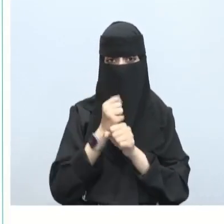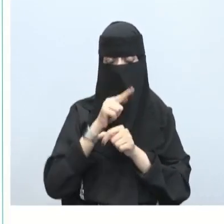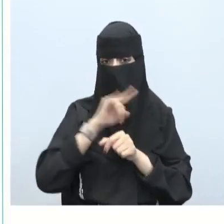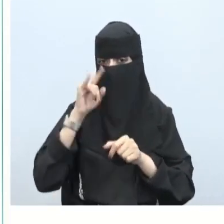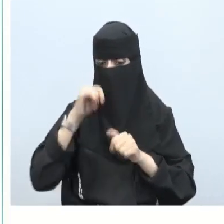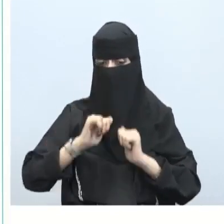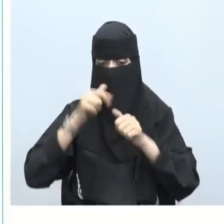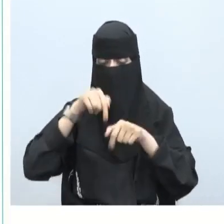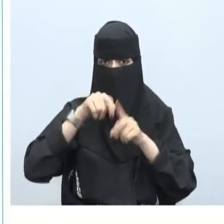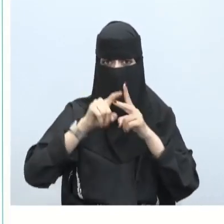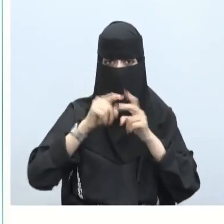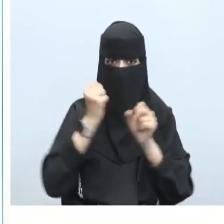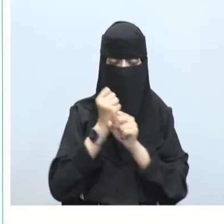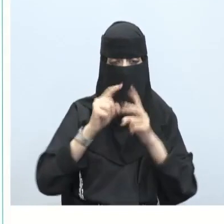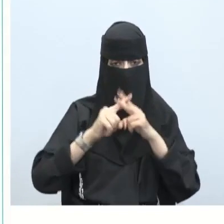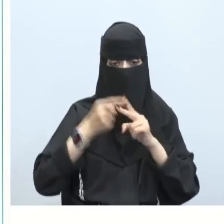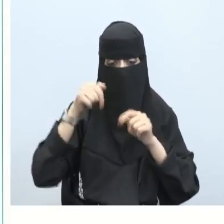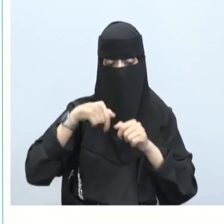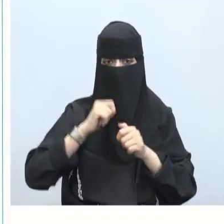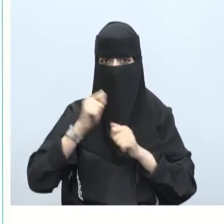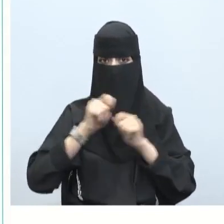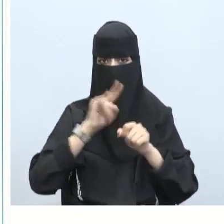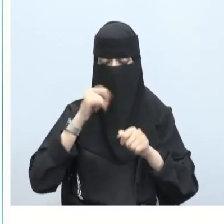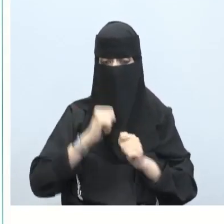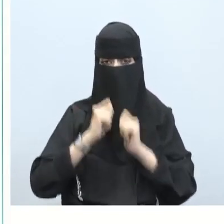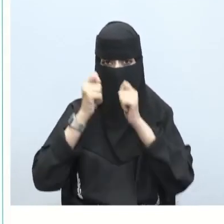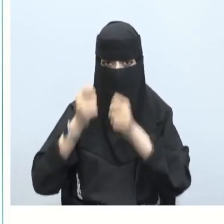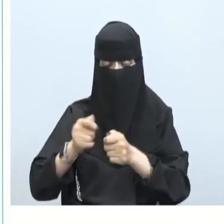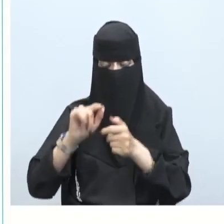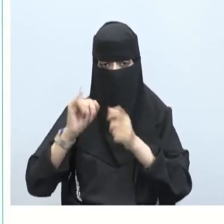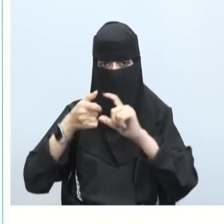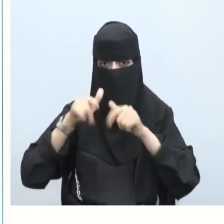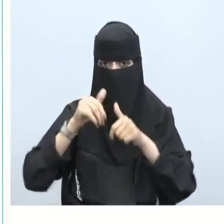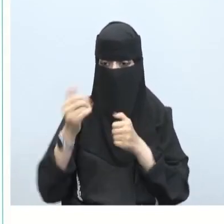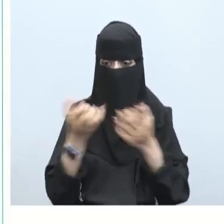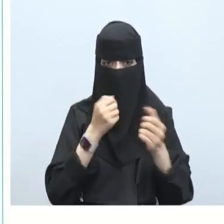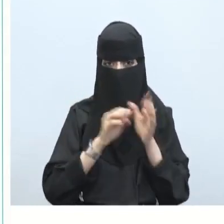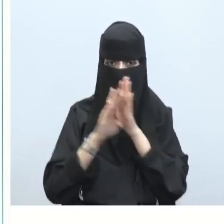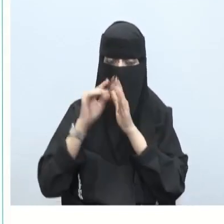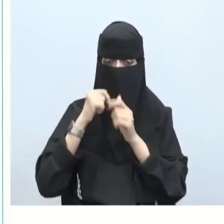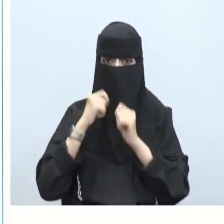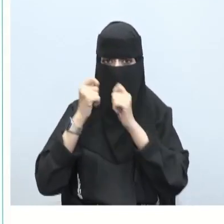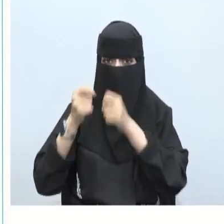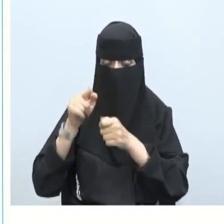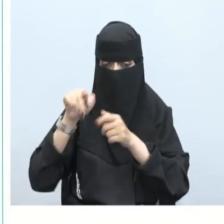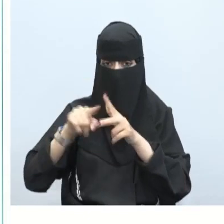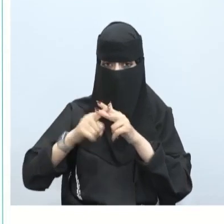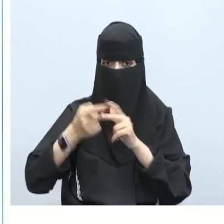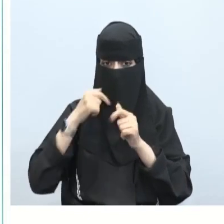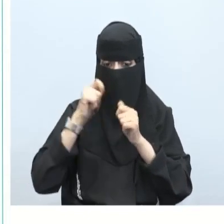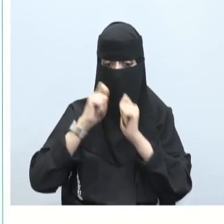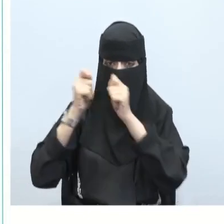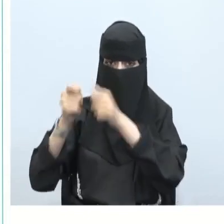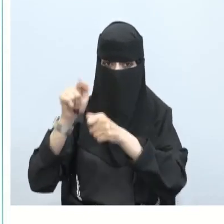يمكن ان يعمل المصنع دون امداد منظم بالطاقه والكهرباء وبالتالي ايضا يحتاج الى امدادات حتى المصنع يحتاج الى